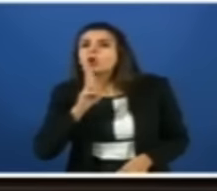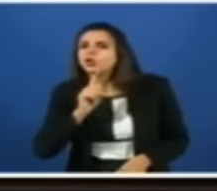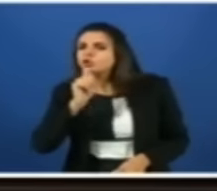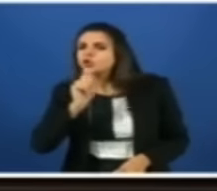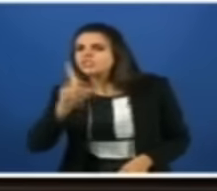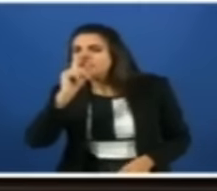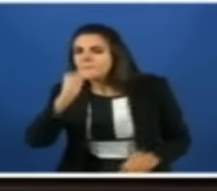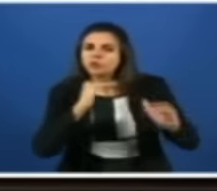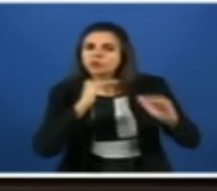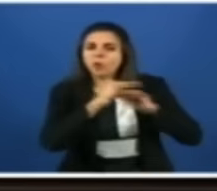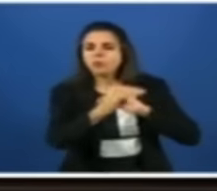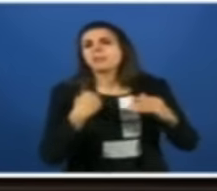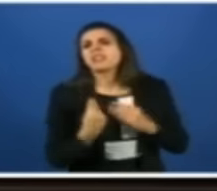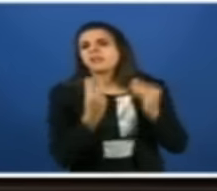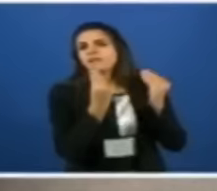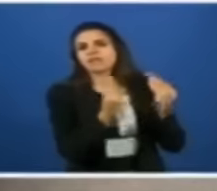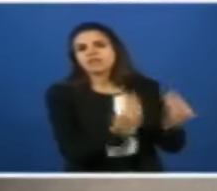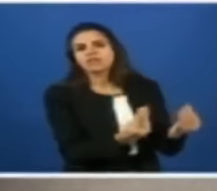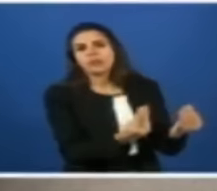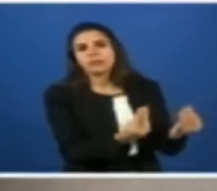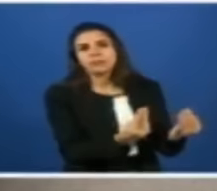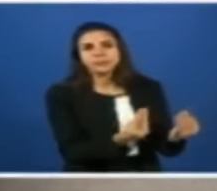söyleyecek.